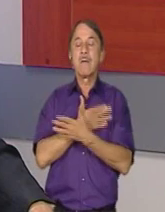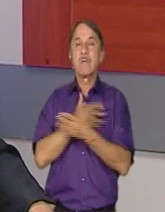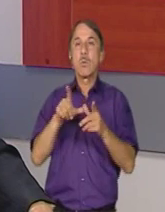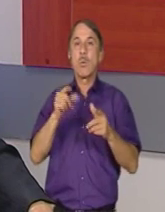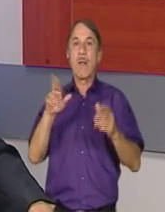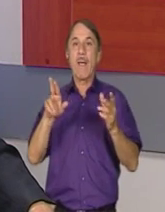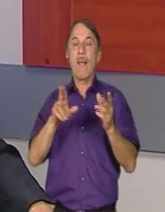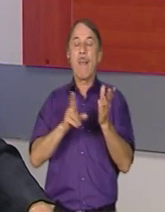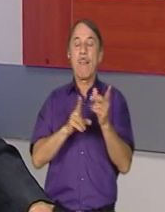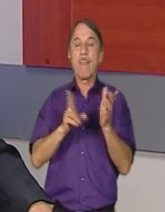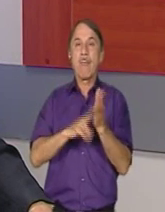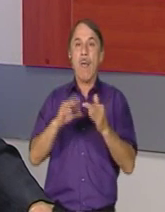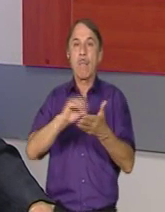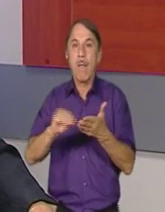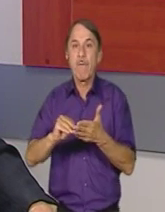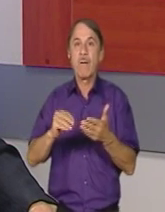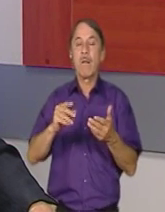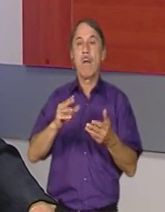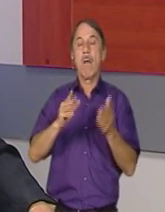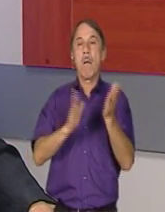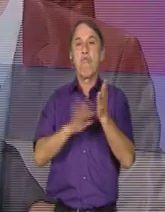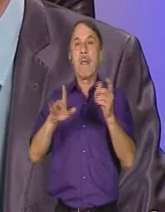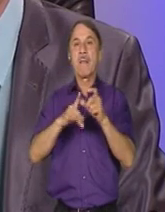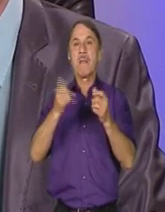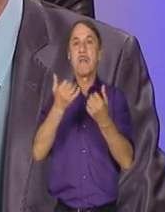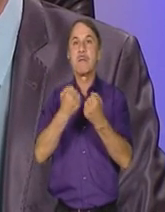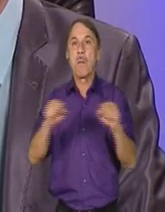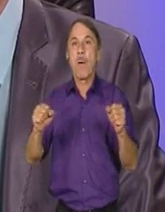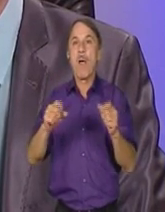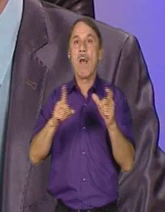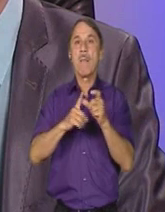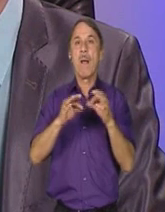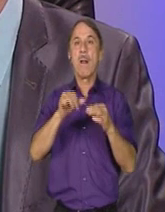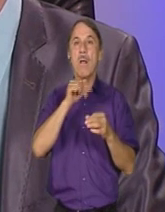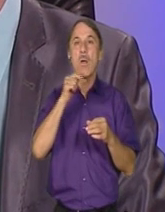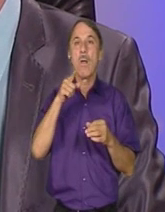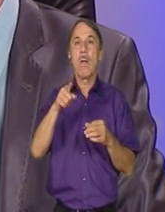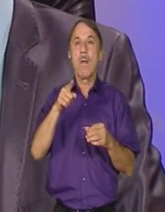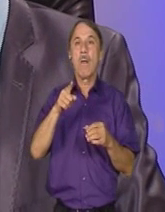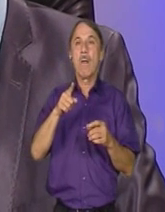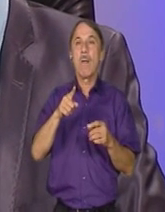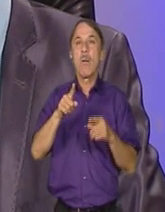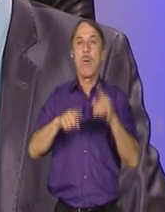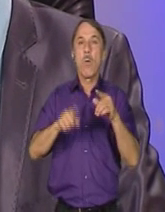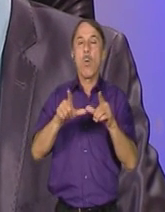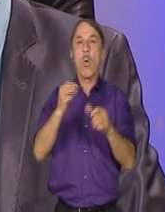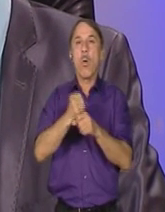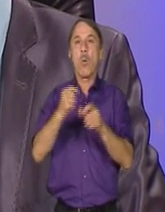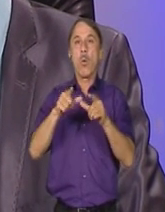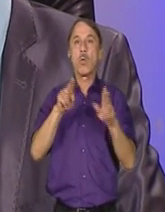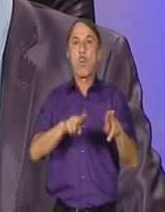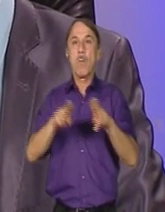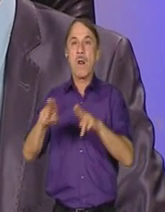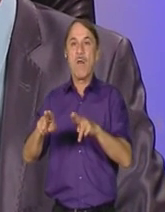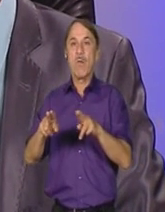nema cenzure? Kaže, ima slobode govora, ali nema slobode medija. Da li je baš ono što sam rekao negde u